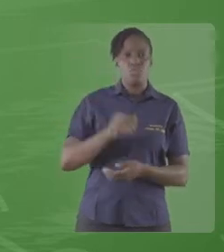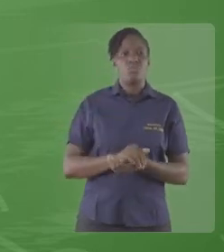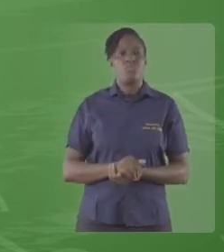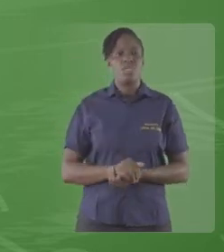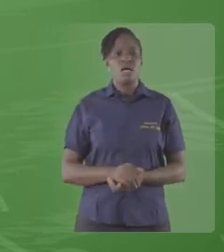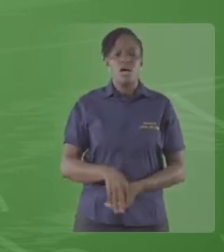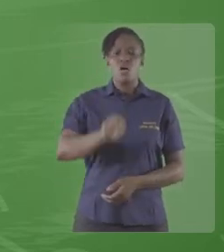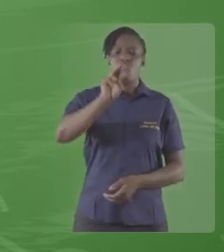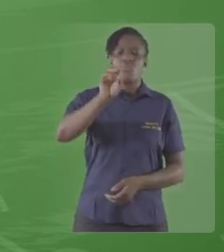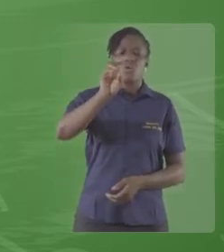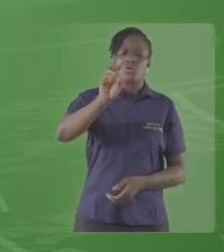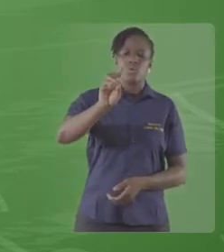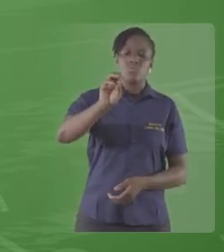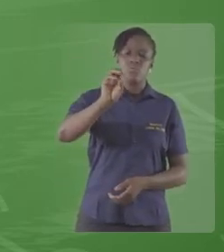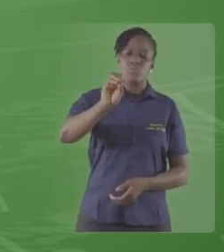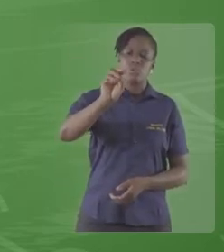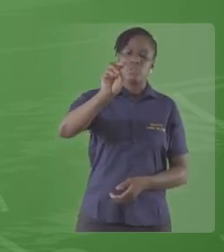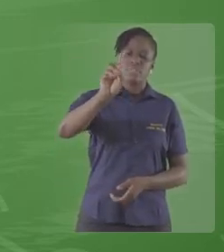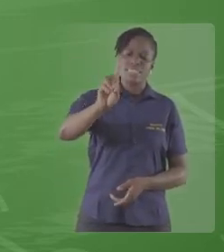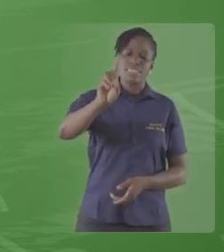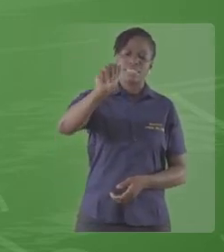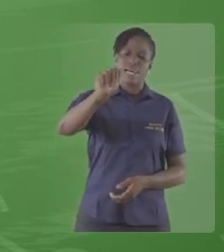suite ce que tu entends par les